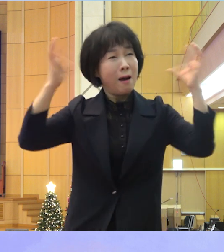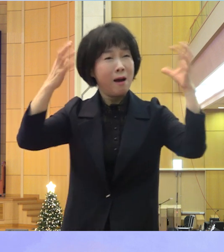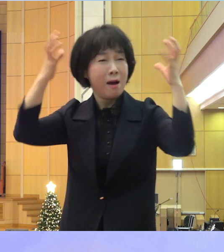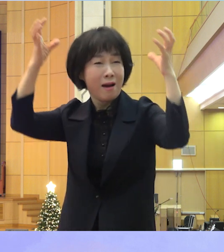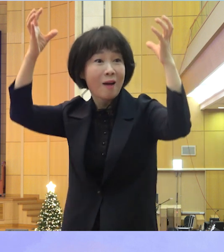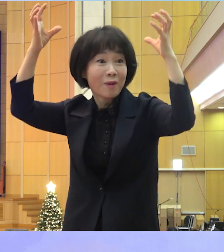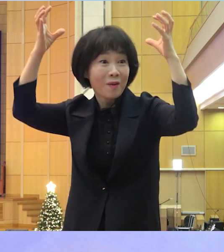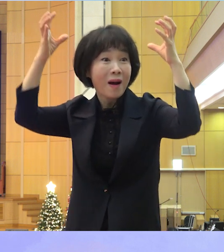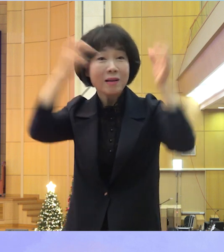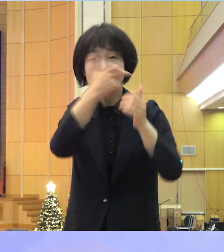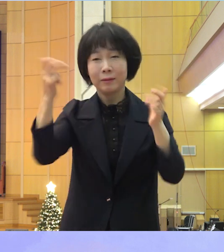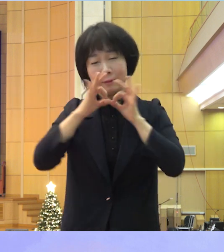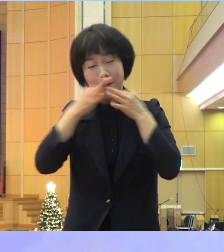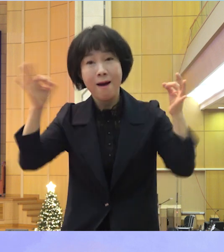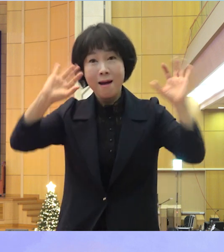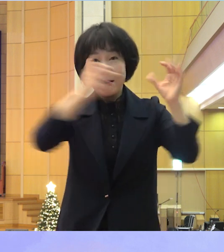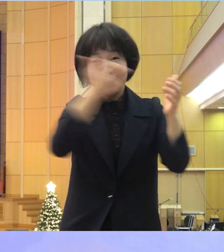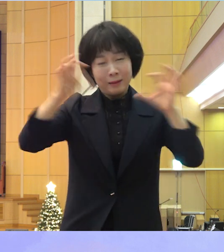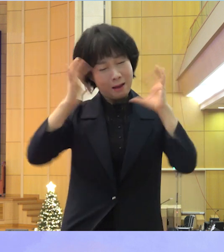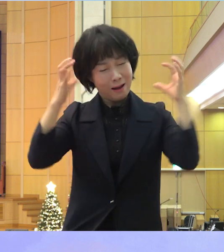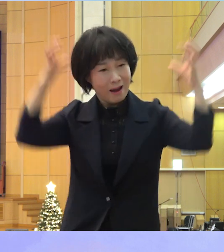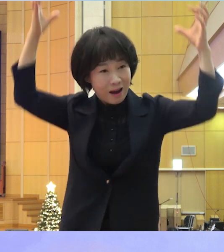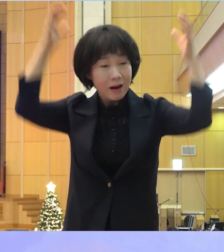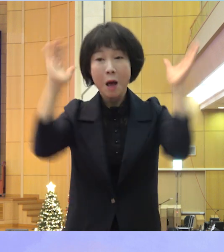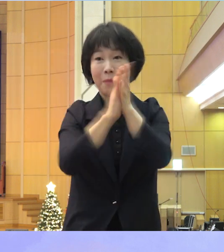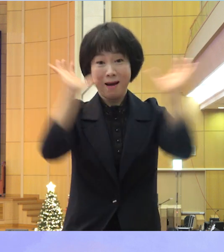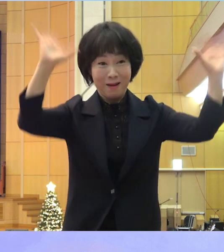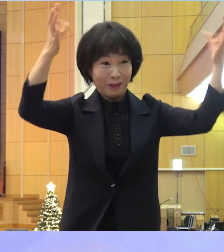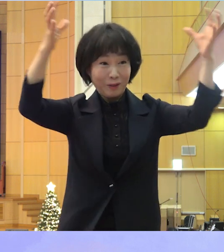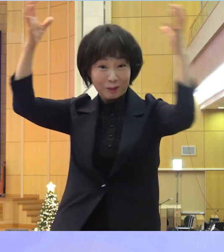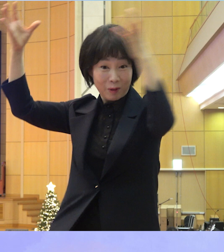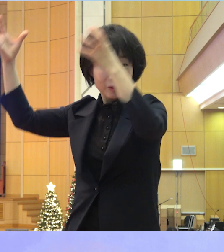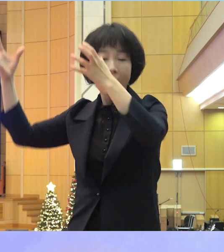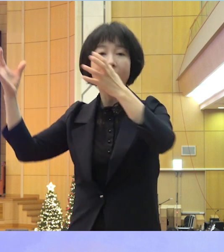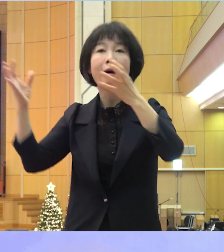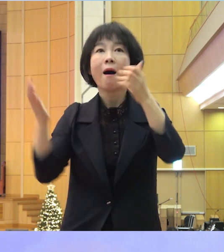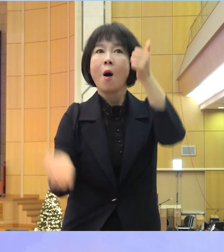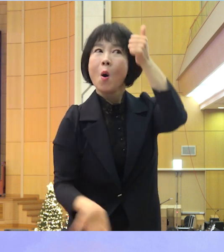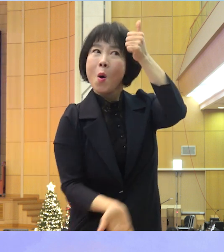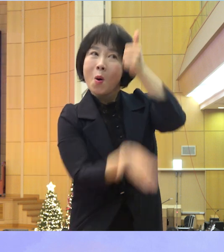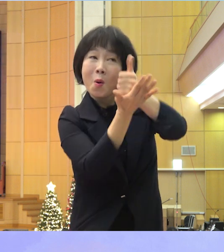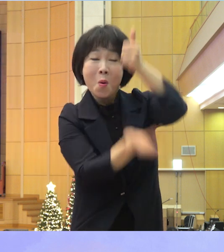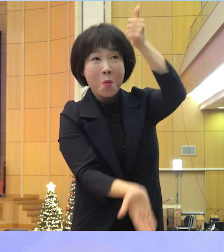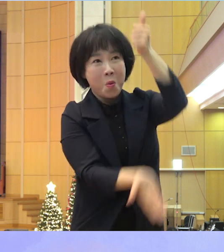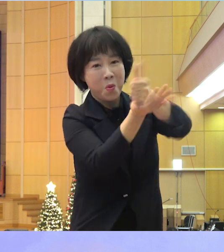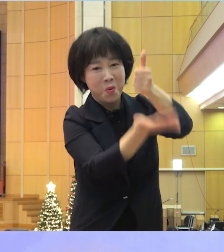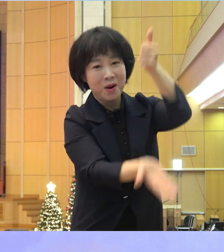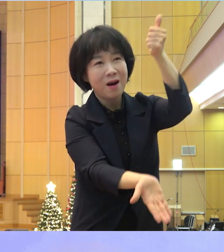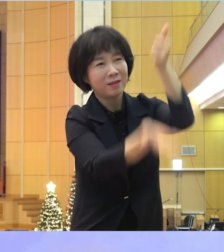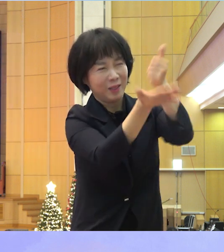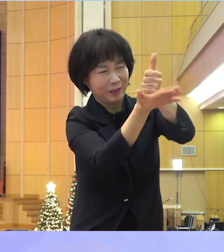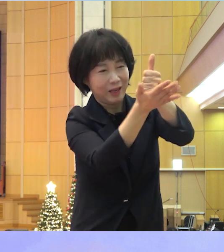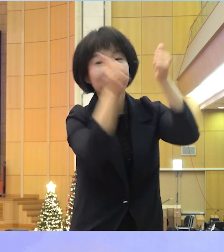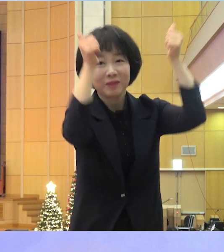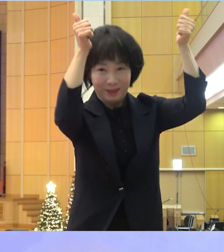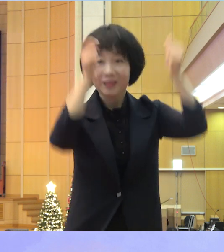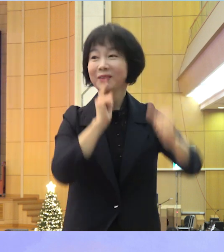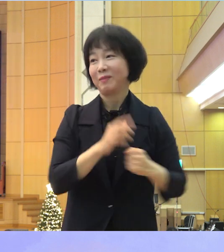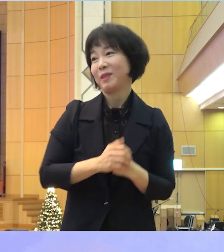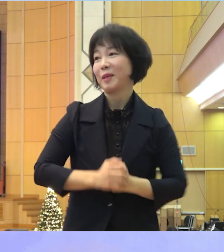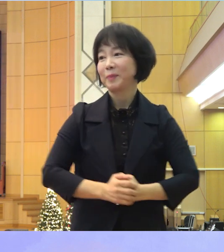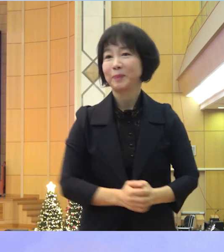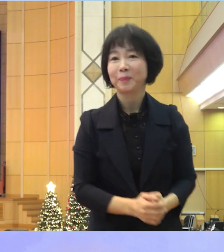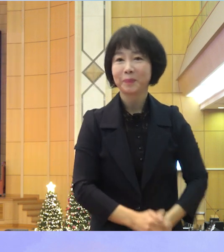나와 있어요. 큰 소리로 박수 치면서 뭐 하는 것이다? 칭찬하는